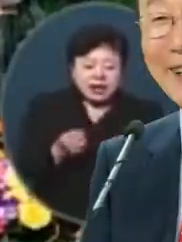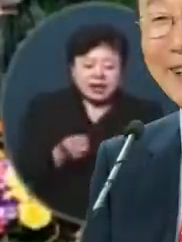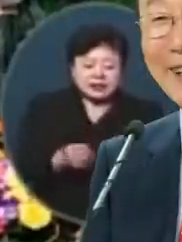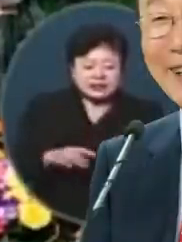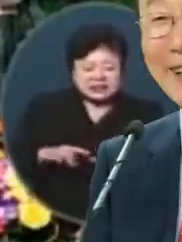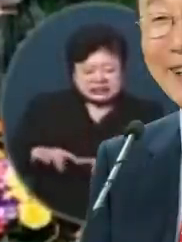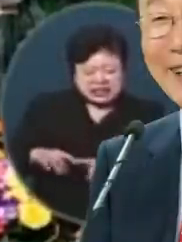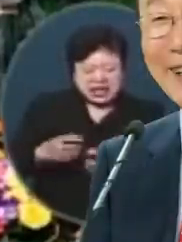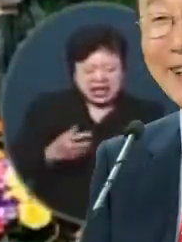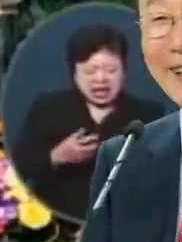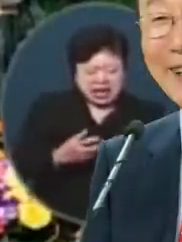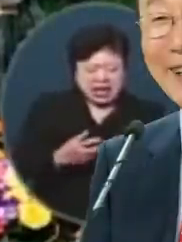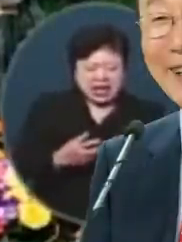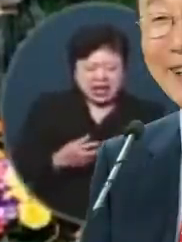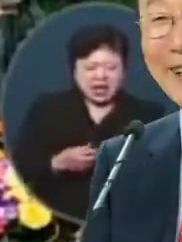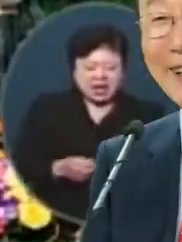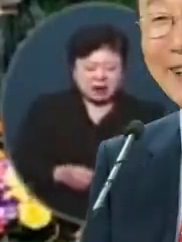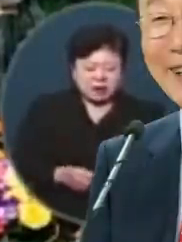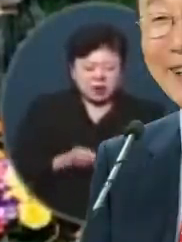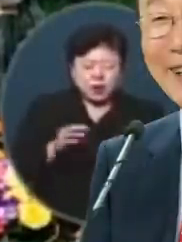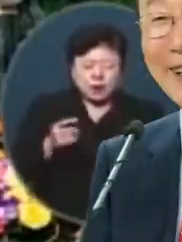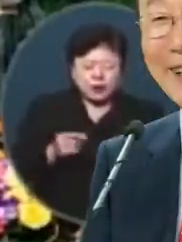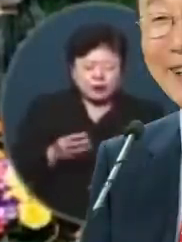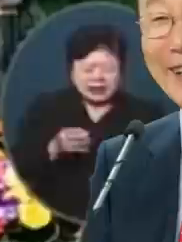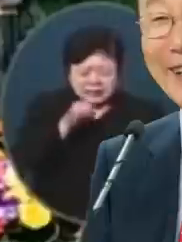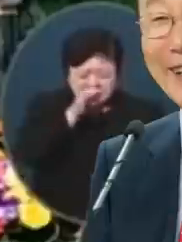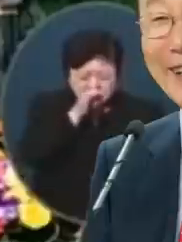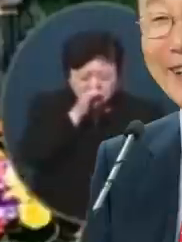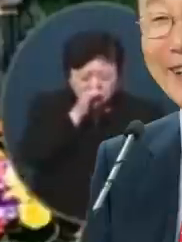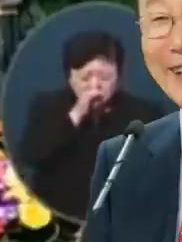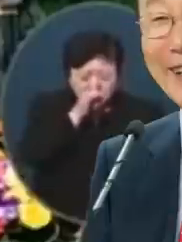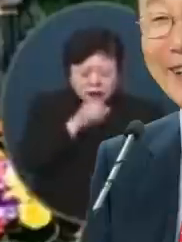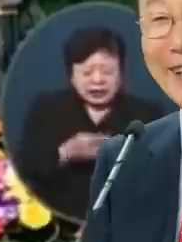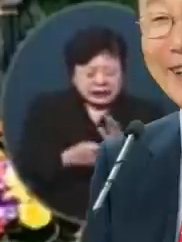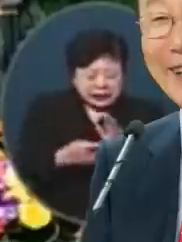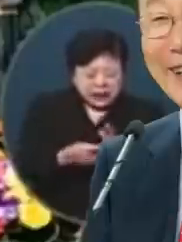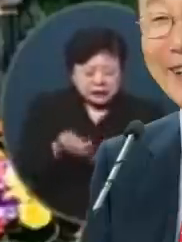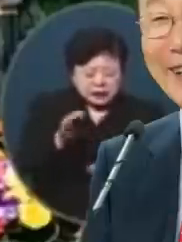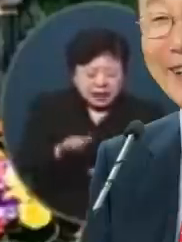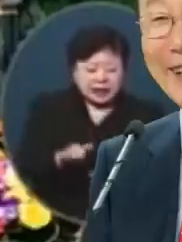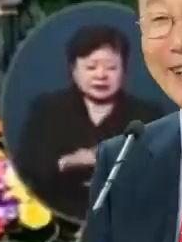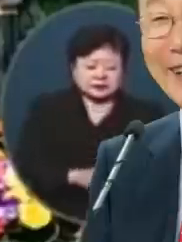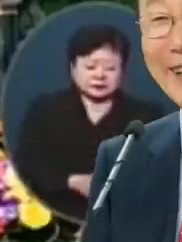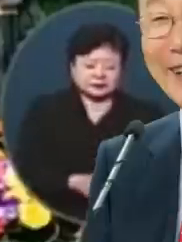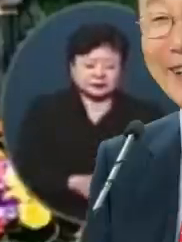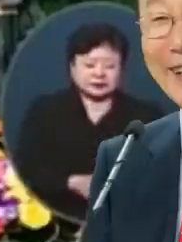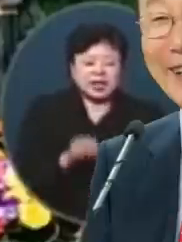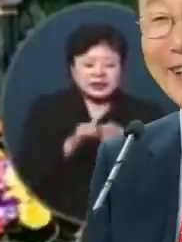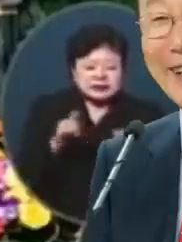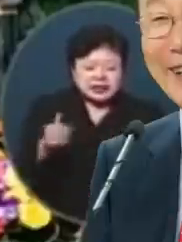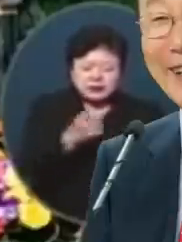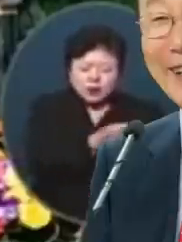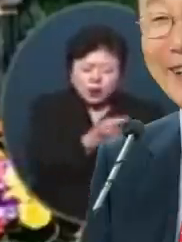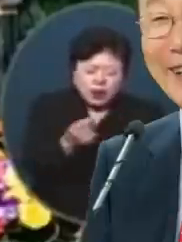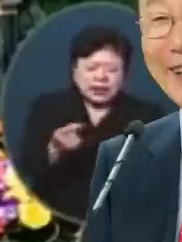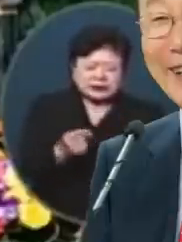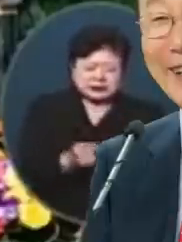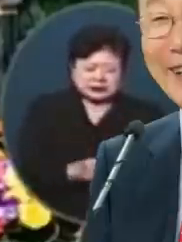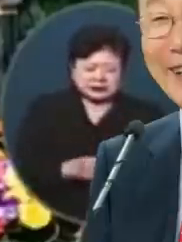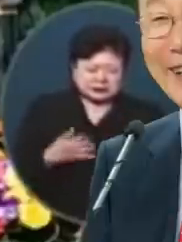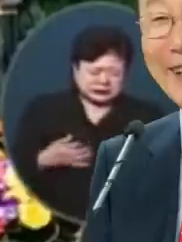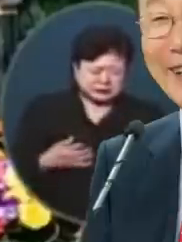전자기기가 로봇이 되어서 우리 생활 주변에 나타나지만 그것들이 사람처럼